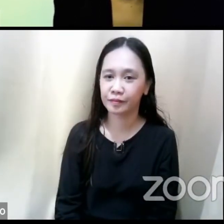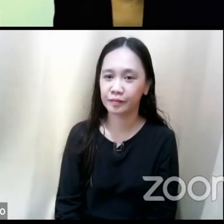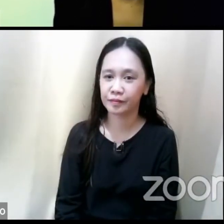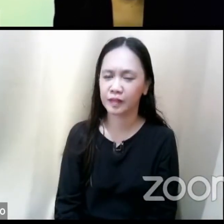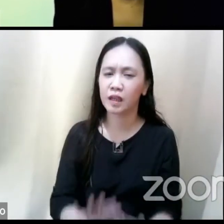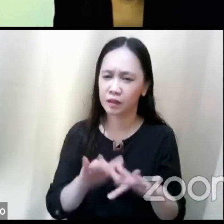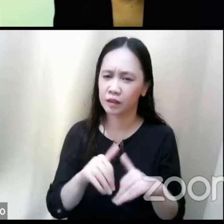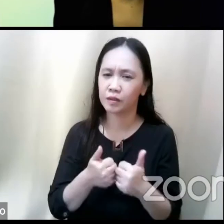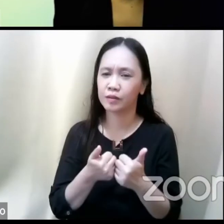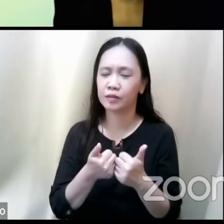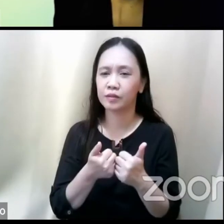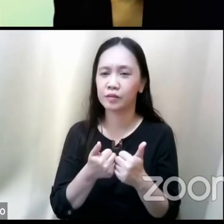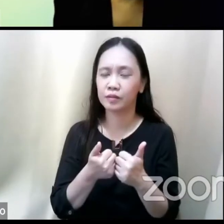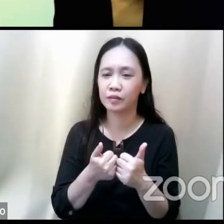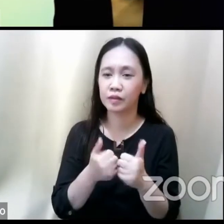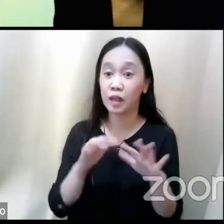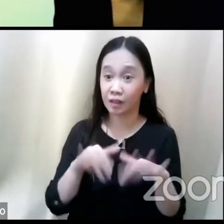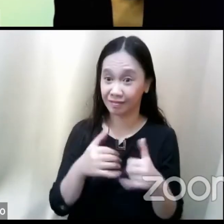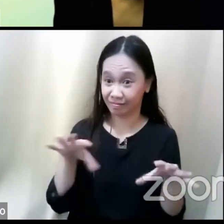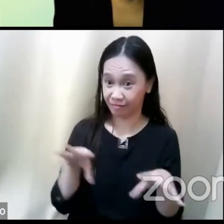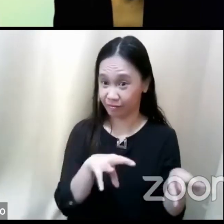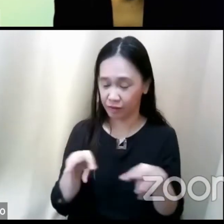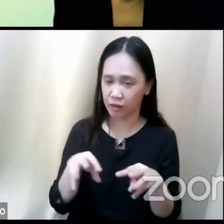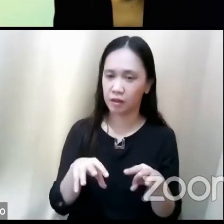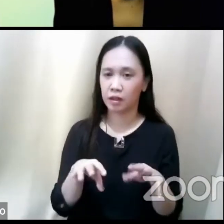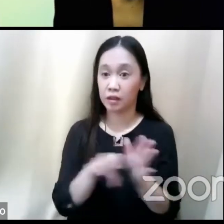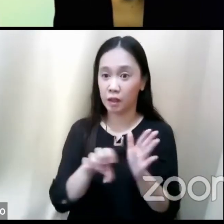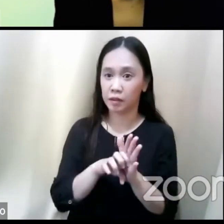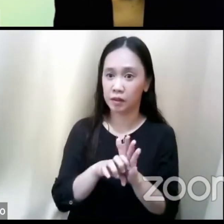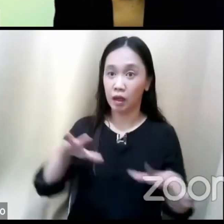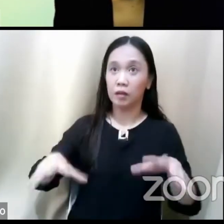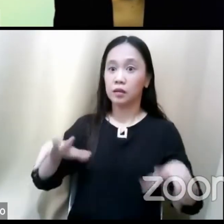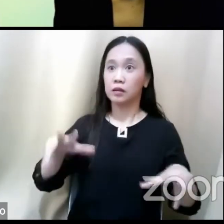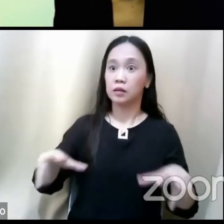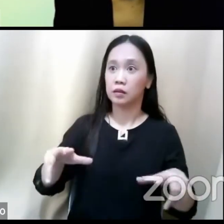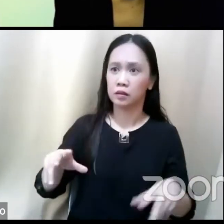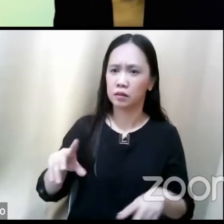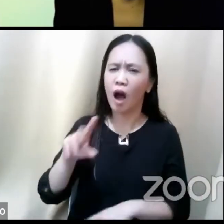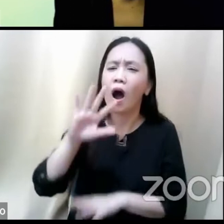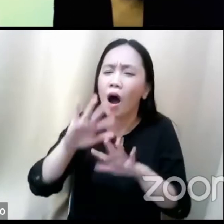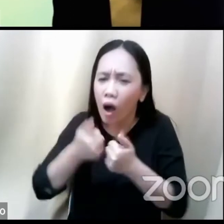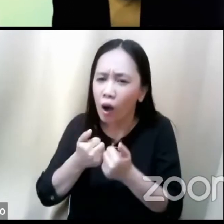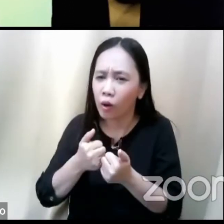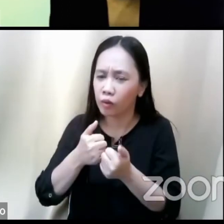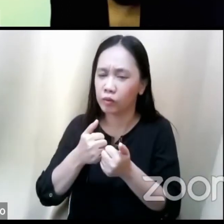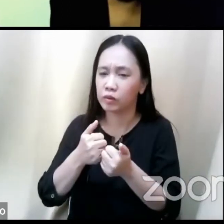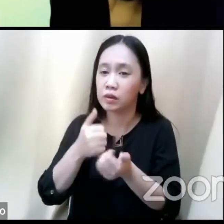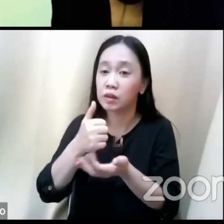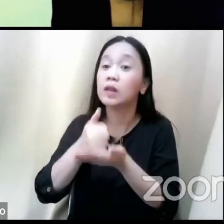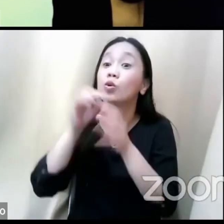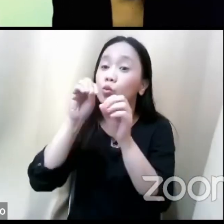paano yung galaw natin na kunyari may lindol, paano may tuturo sa bata yon.